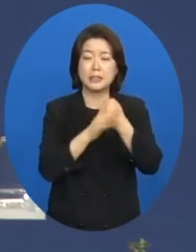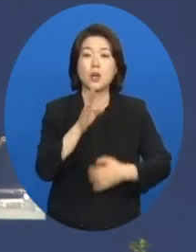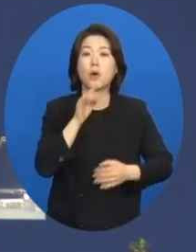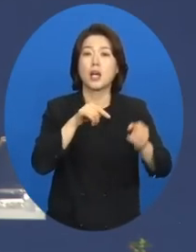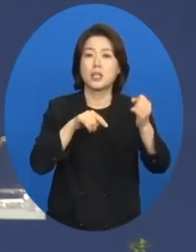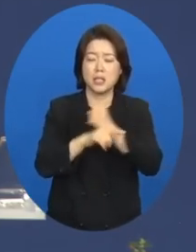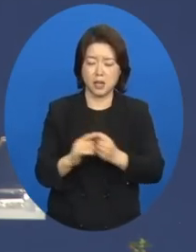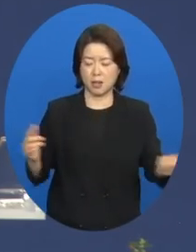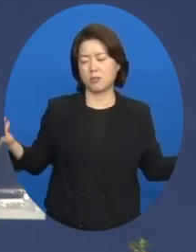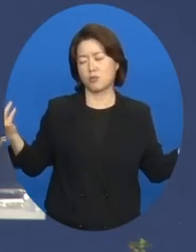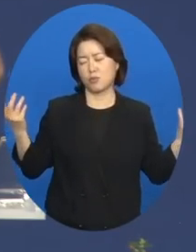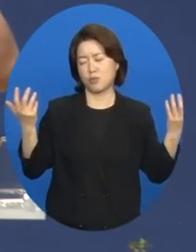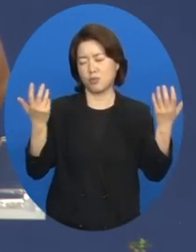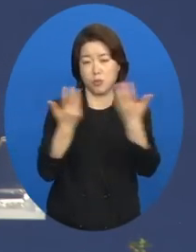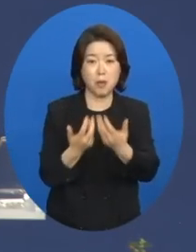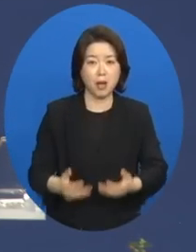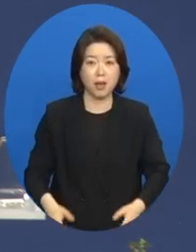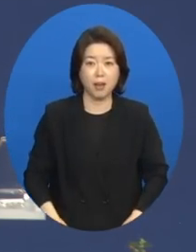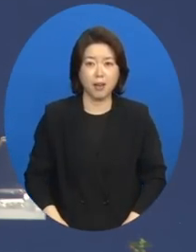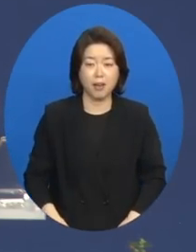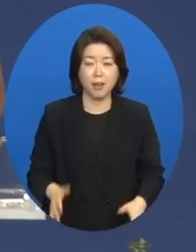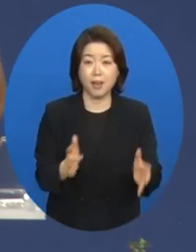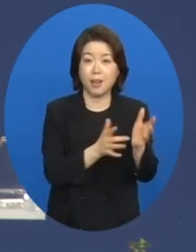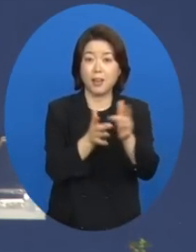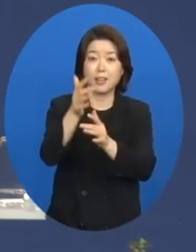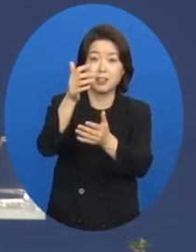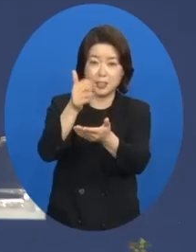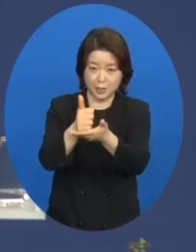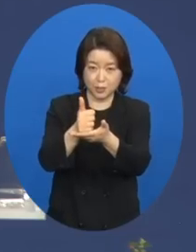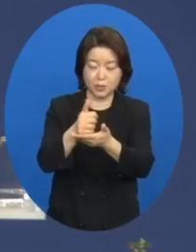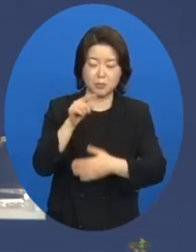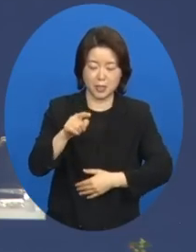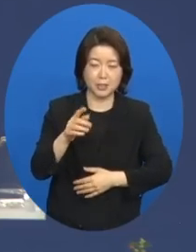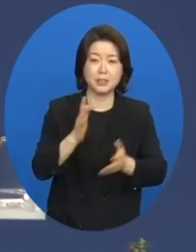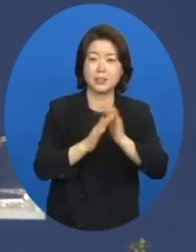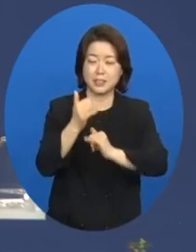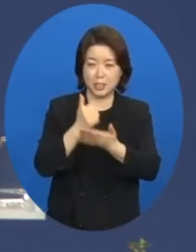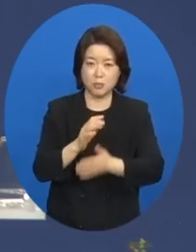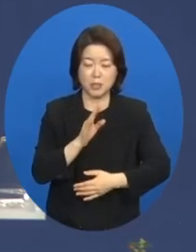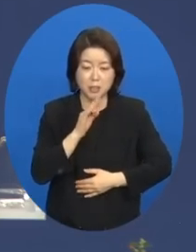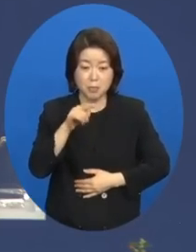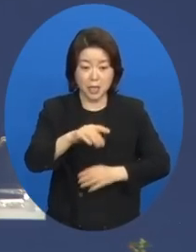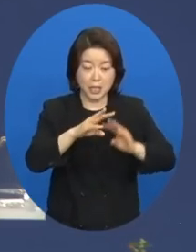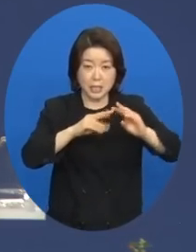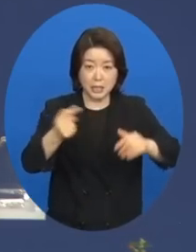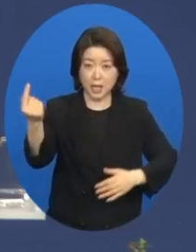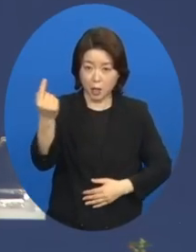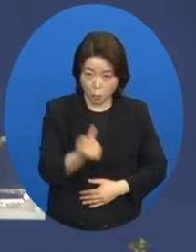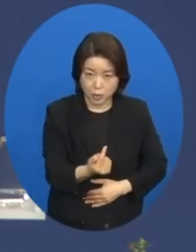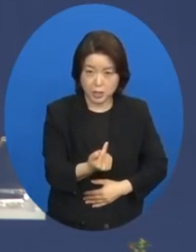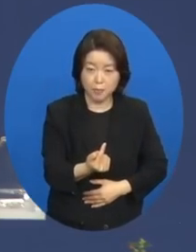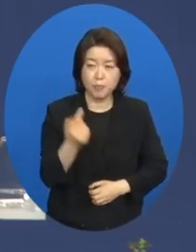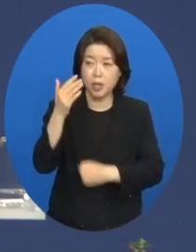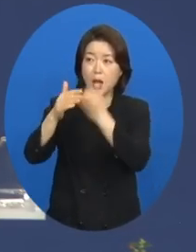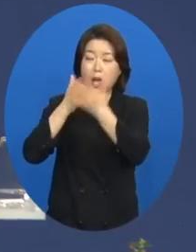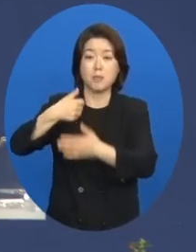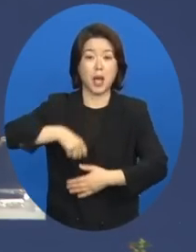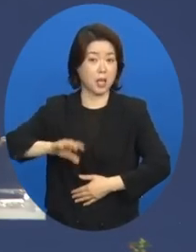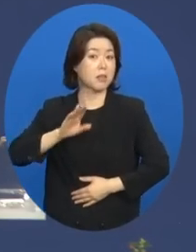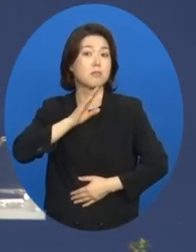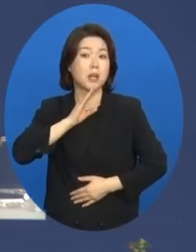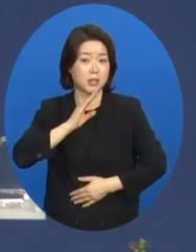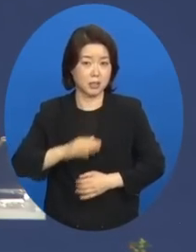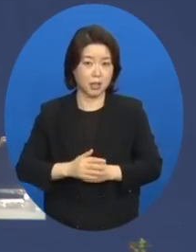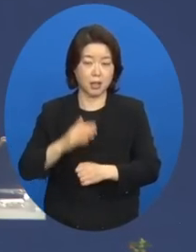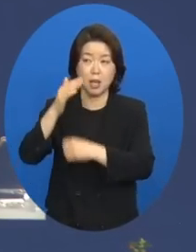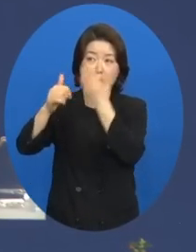진리가 충만하더라 그러니까 예수님께서 그 예수님이 정녕 이 땅에 오신 하나님의 아들이시면서